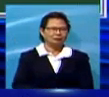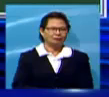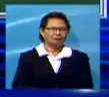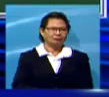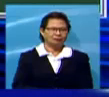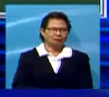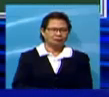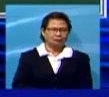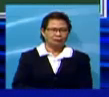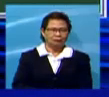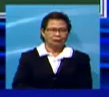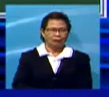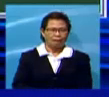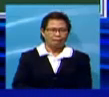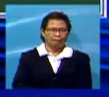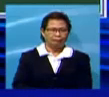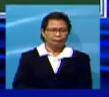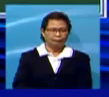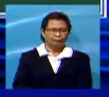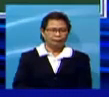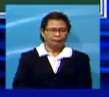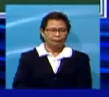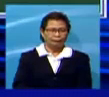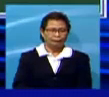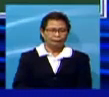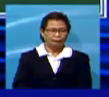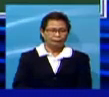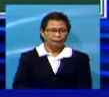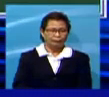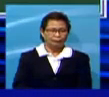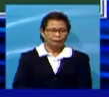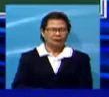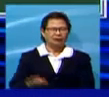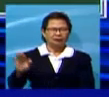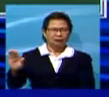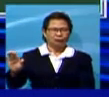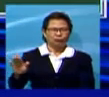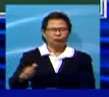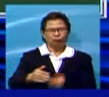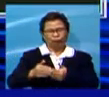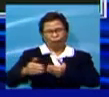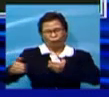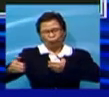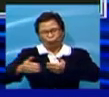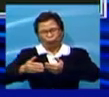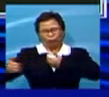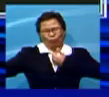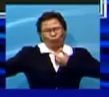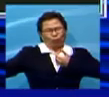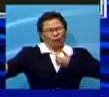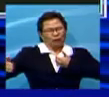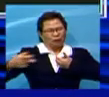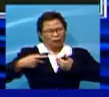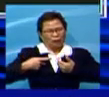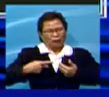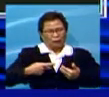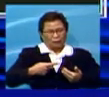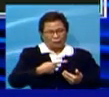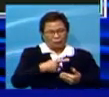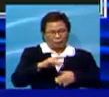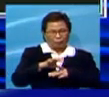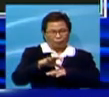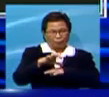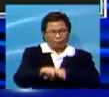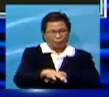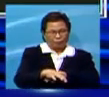tu, apa ni, dia punya rhythm tu bila dah tinggal jauh sikit, kita terpaksa tukar strategi lah, kena main